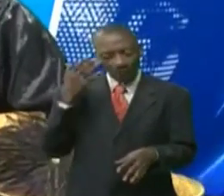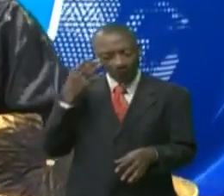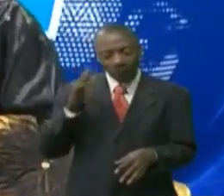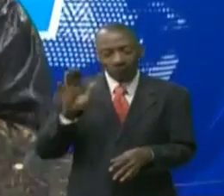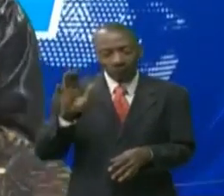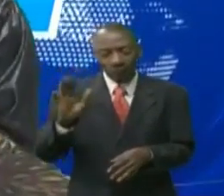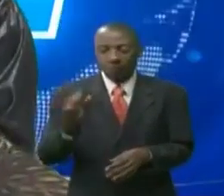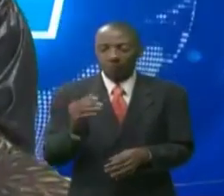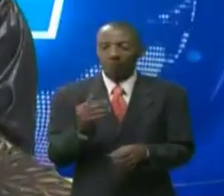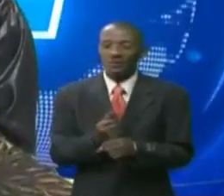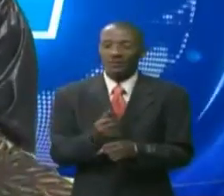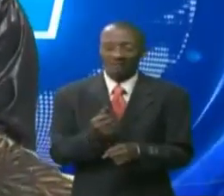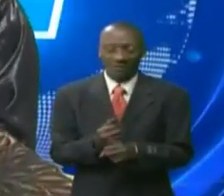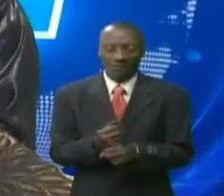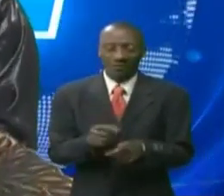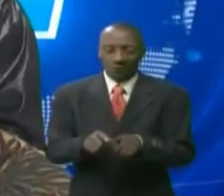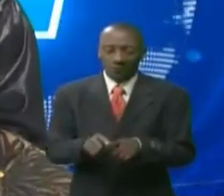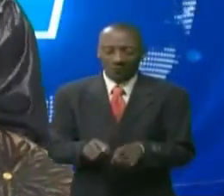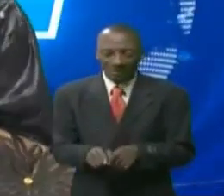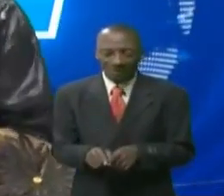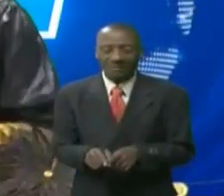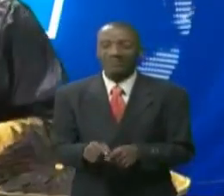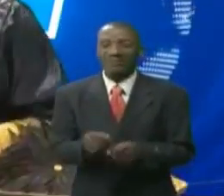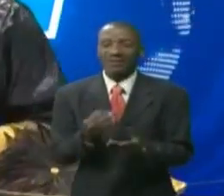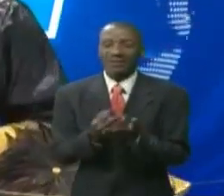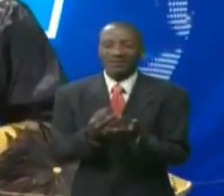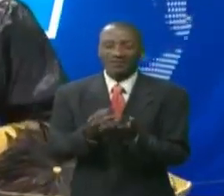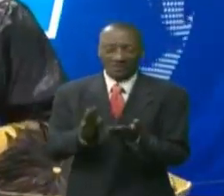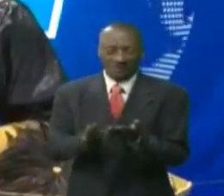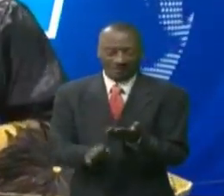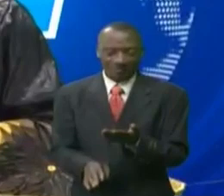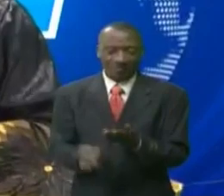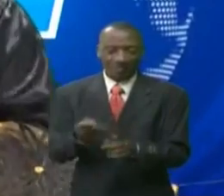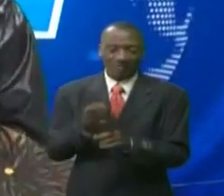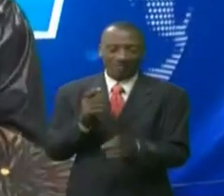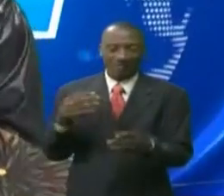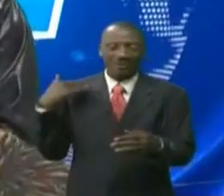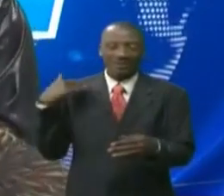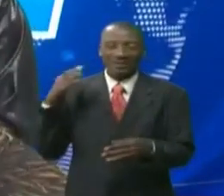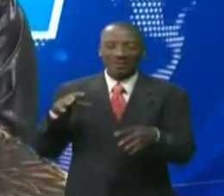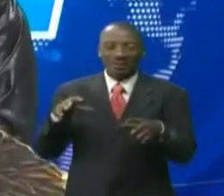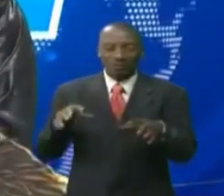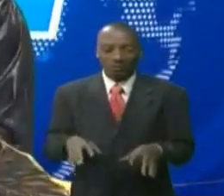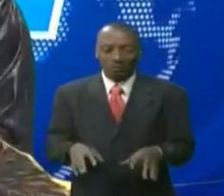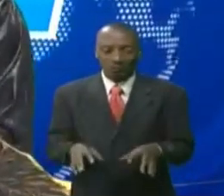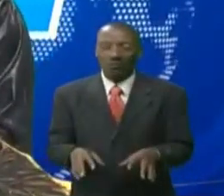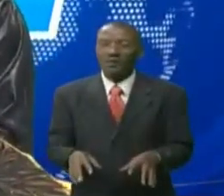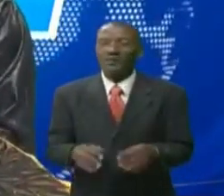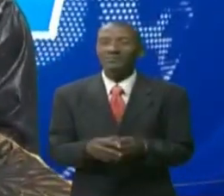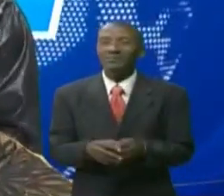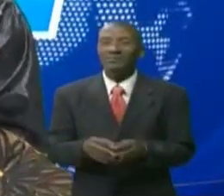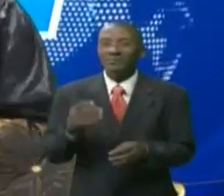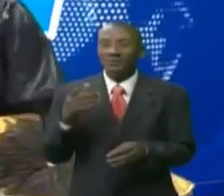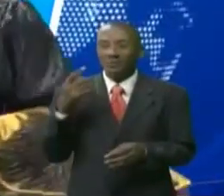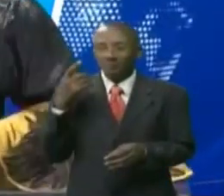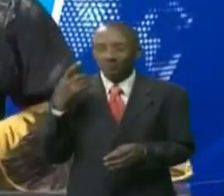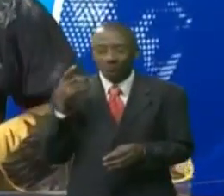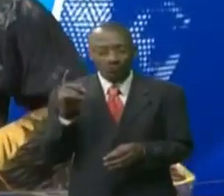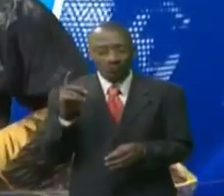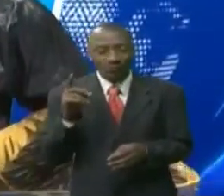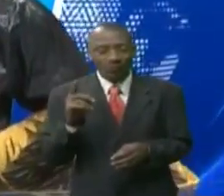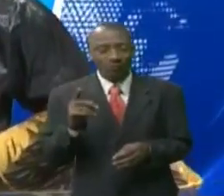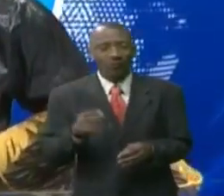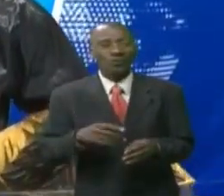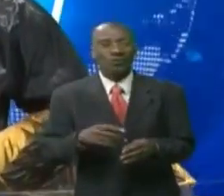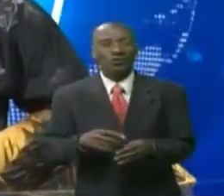le manque de financement euh de l'État congolais pour la redynamisation de cette structure afin qu'elle joue pleinement son